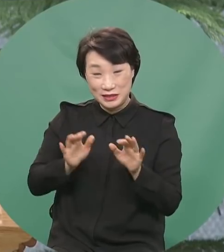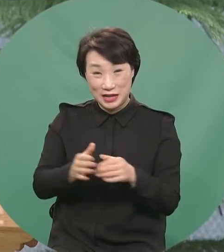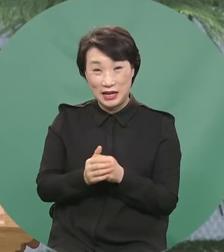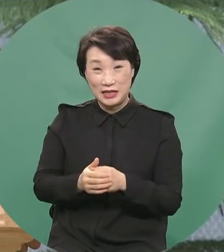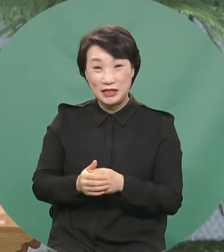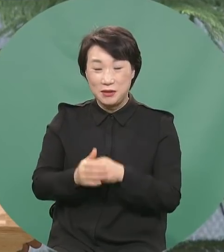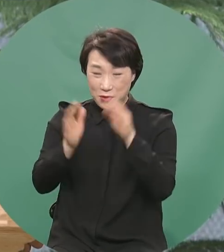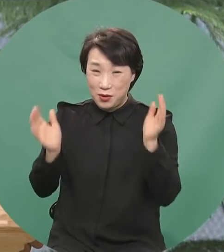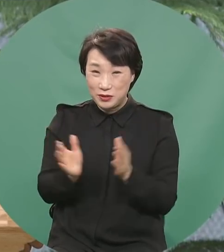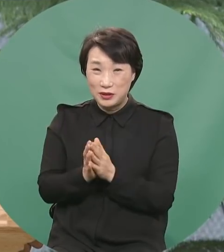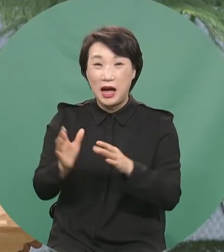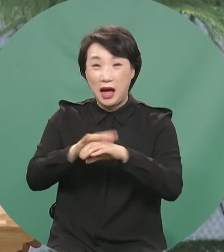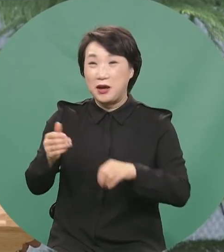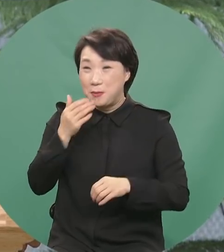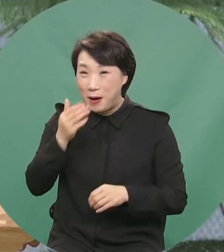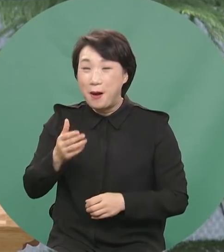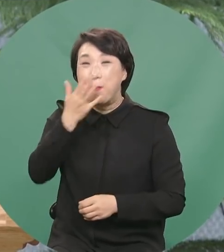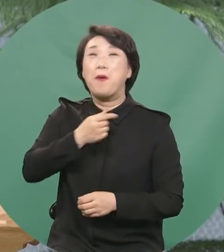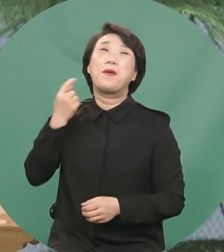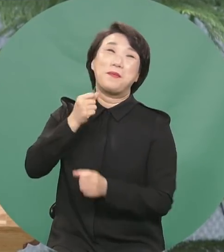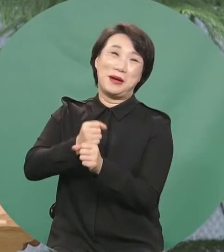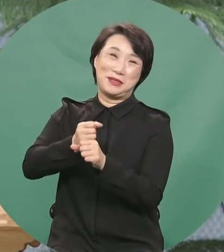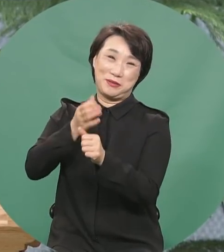하라. 복음이 되게 하라.